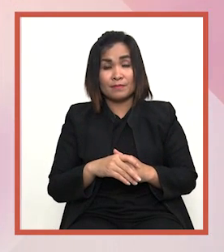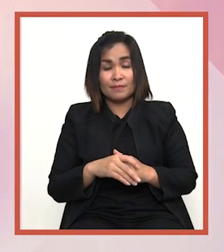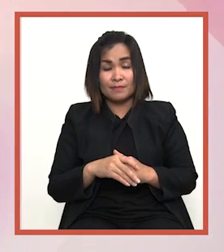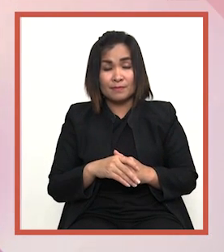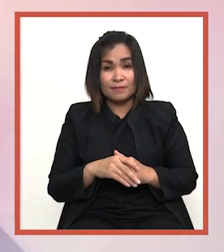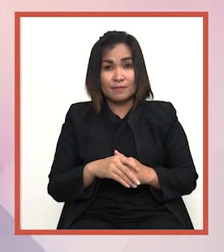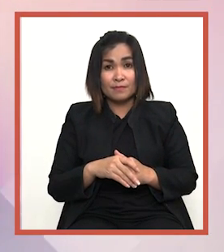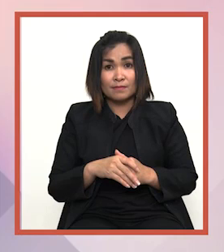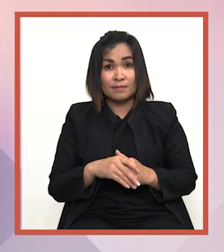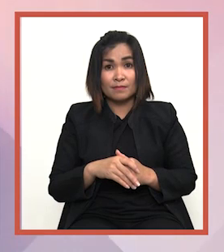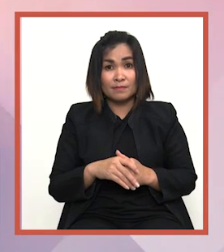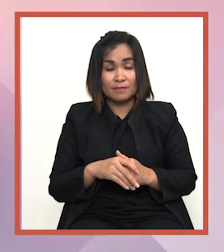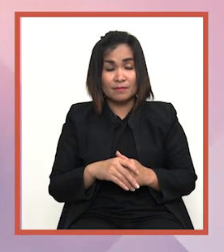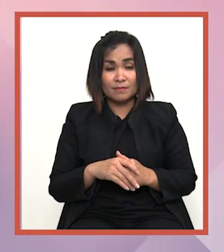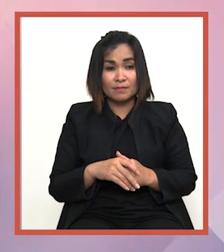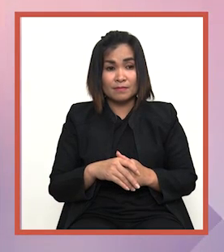ครับ